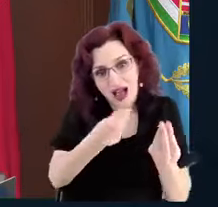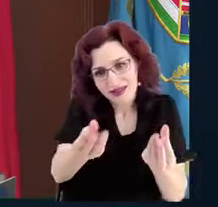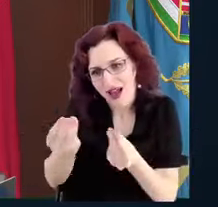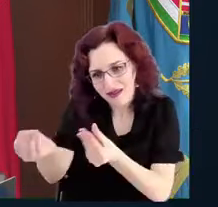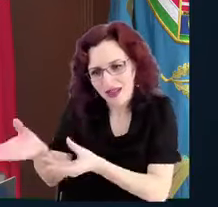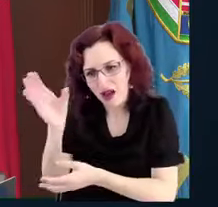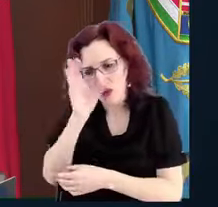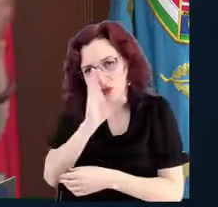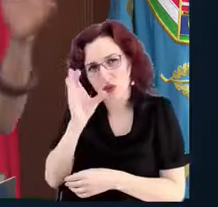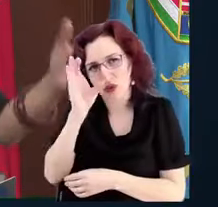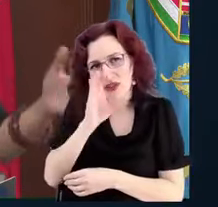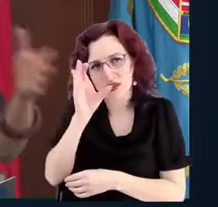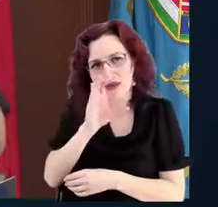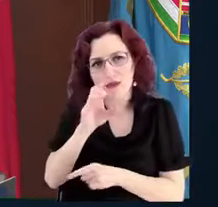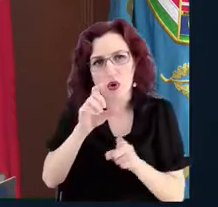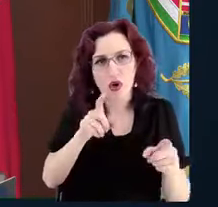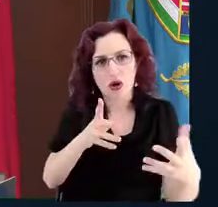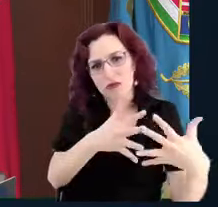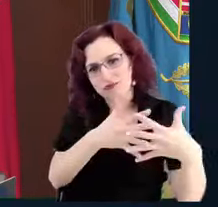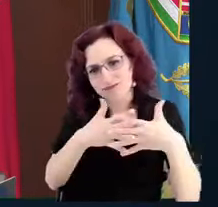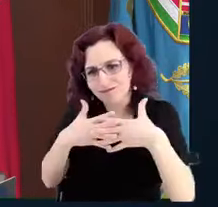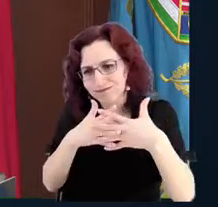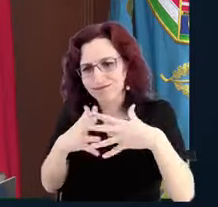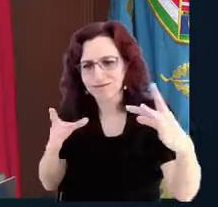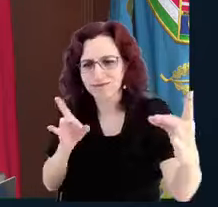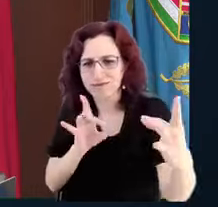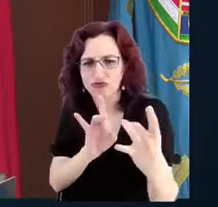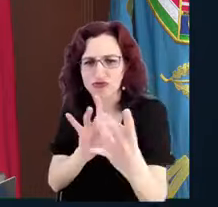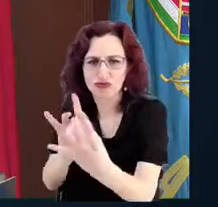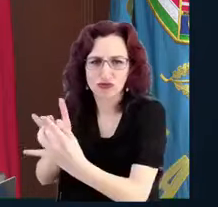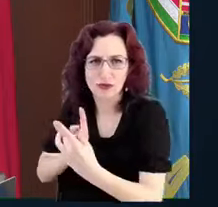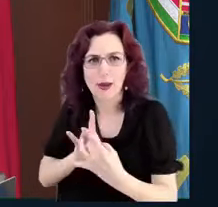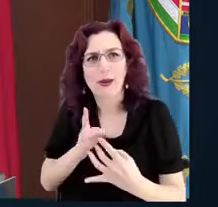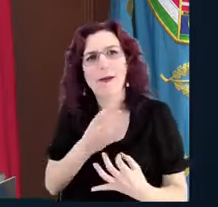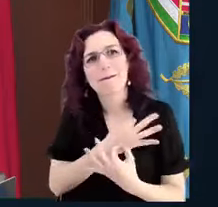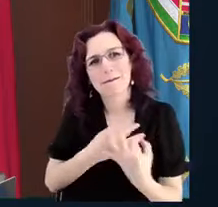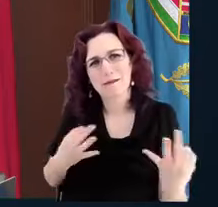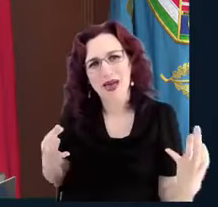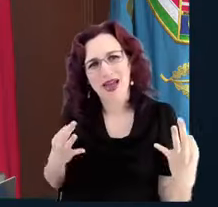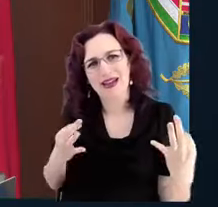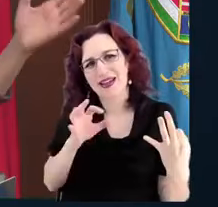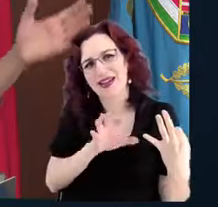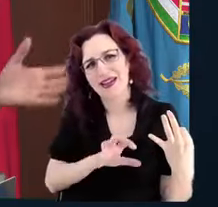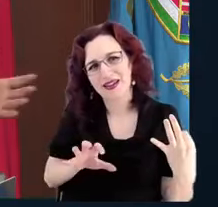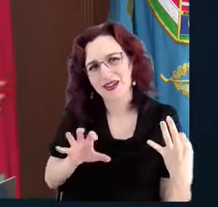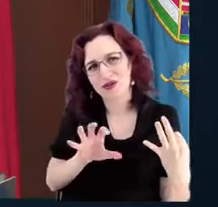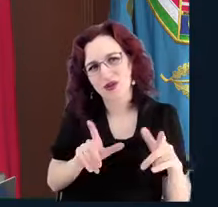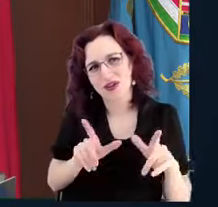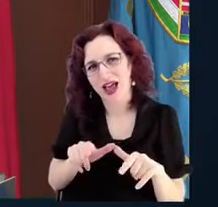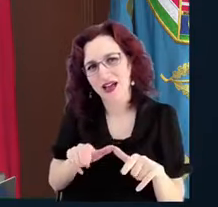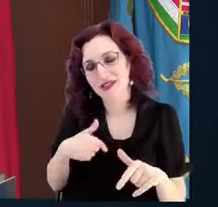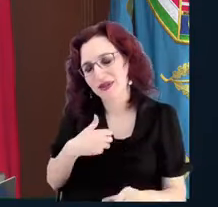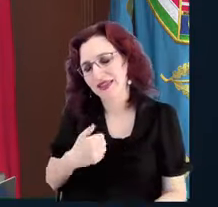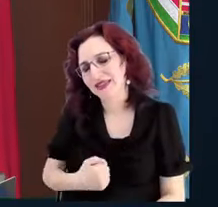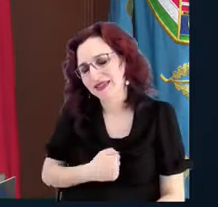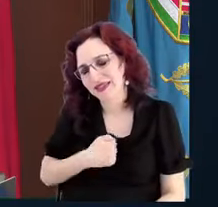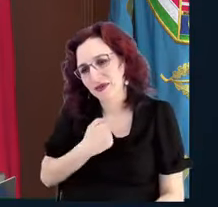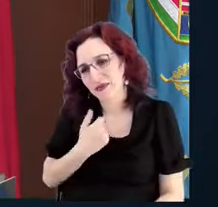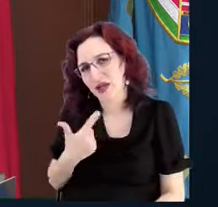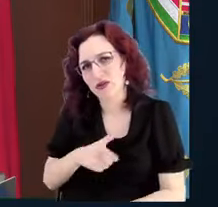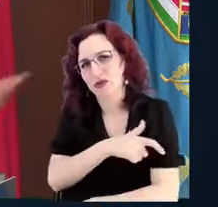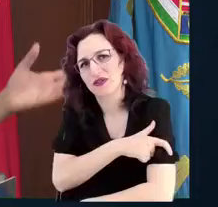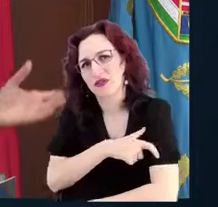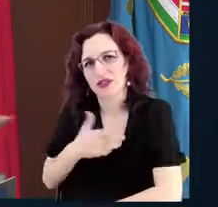rispetto al turismo su roma allora bene l'iniziativa della regione lazio a me spiace un po perché noi come parti sindacali non abbiamo avuto modo di partecipare al lancio in